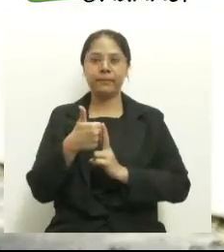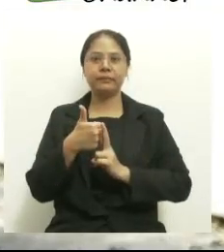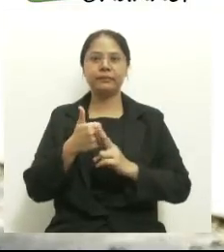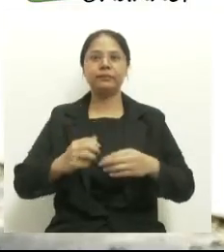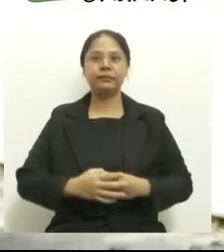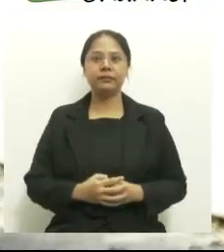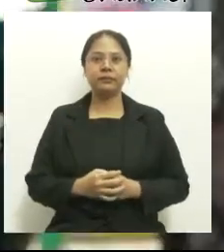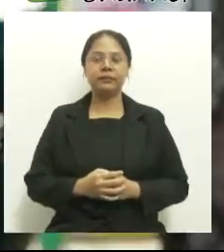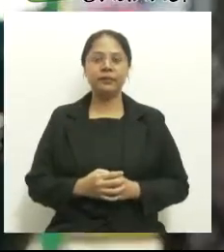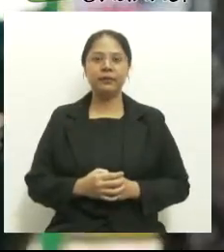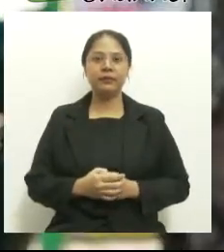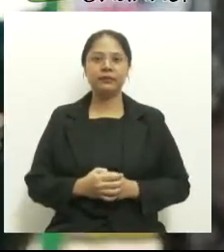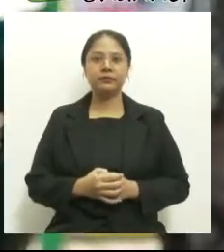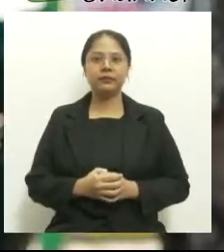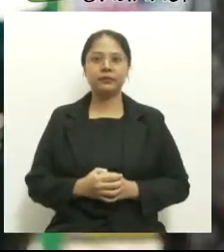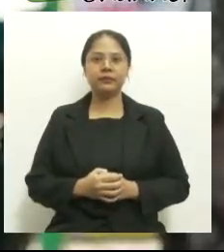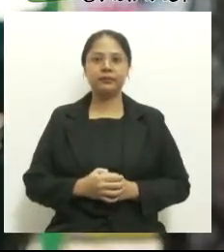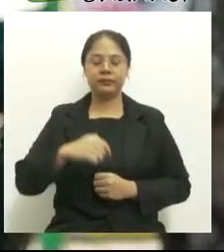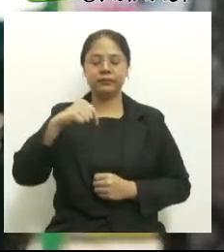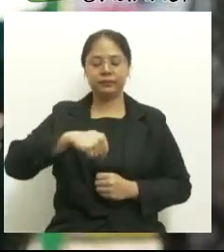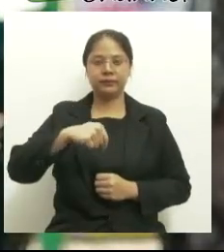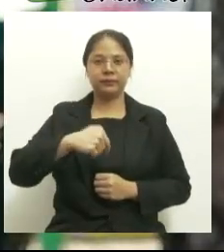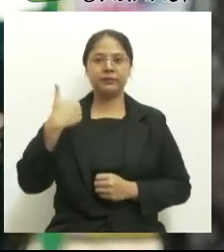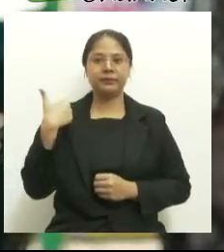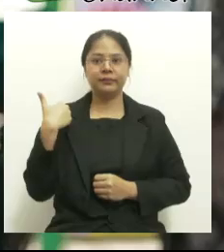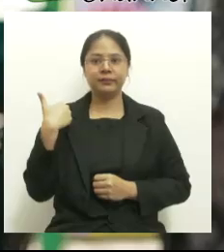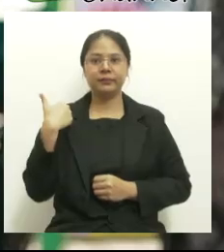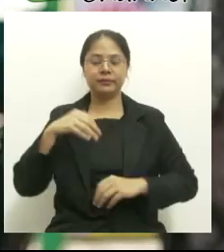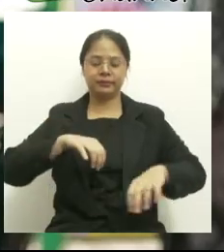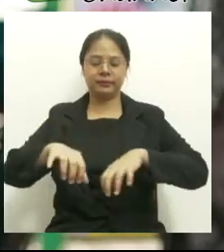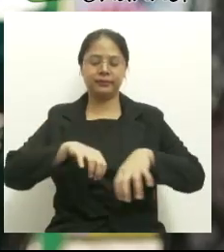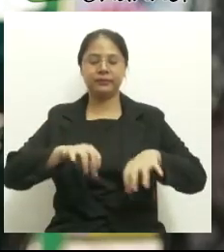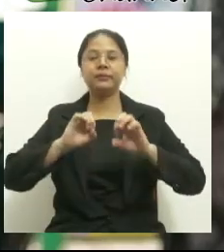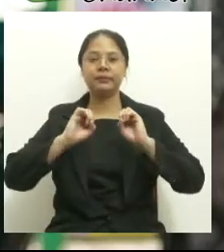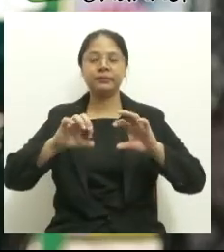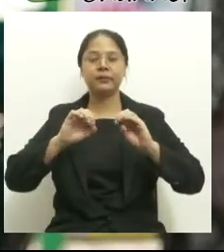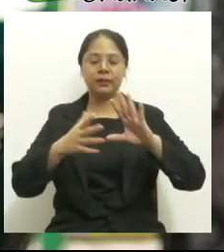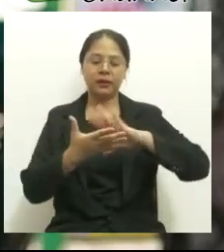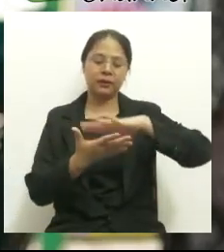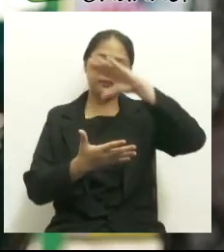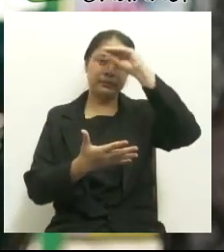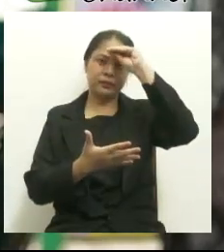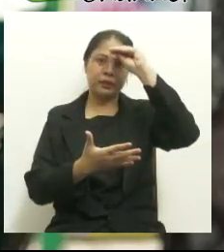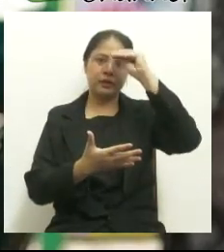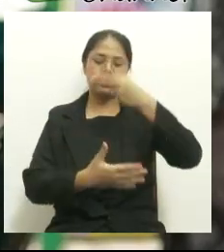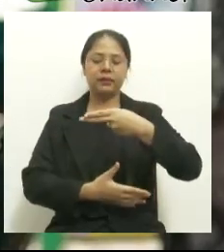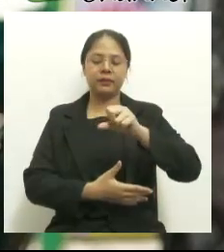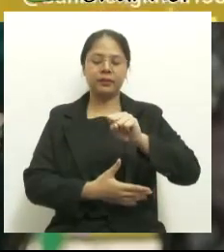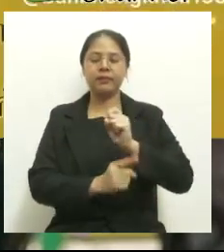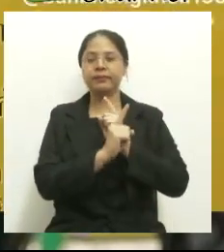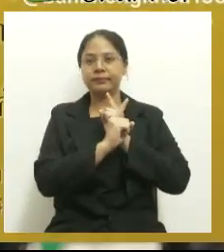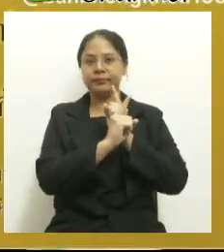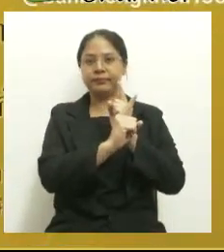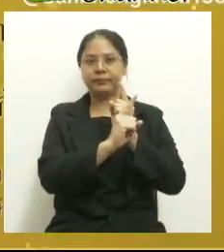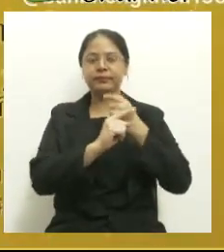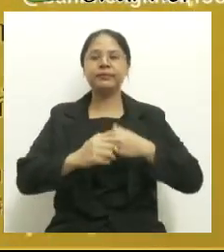าพที่136โรงเรียนบ้านหนองขุ่นของเรานะคะนอกจากมีการจัดการเรียนการสอนตามหลักสูตรแกนกลางแล้วนะคะยังมีการ